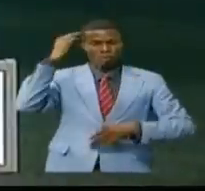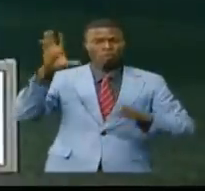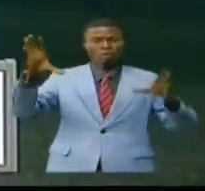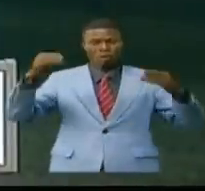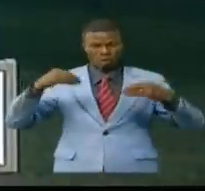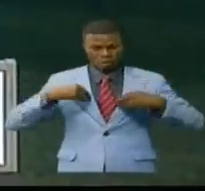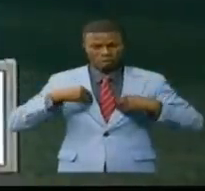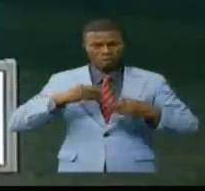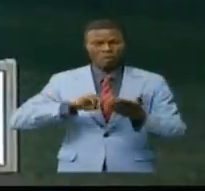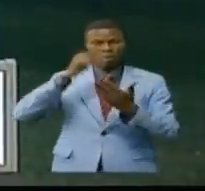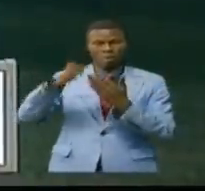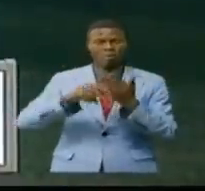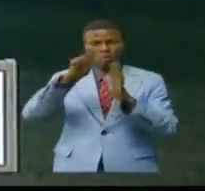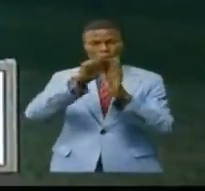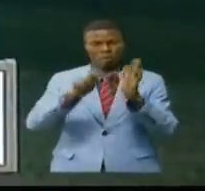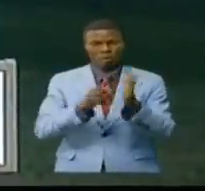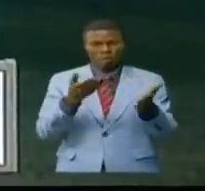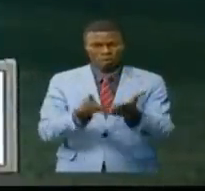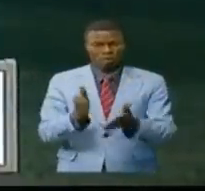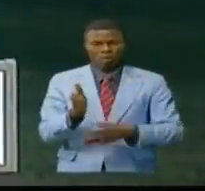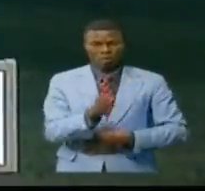adopté ce projet de texte.